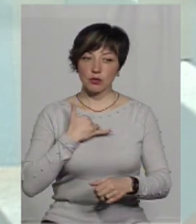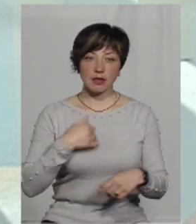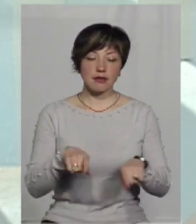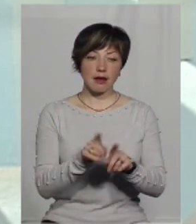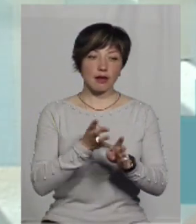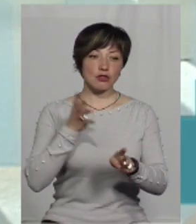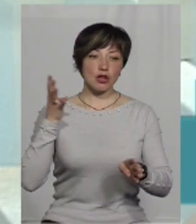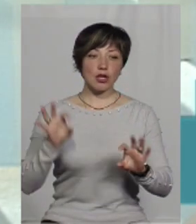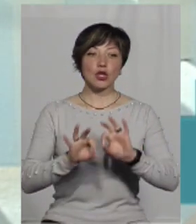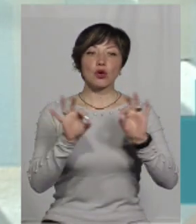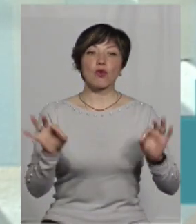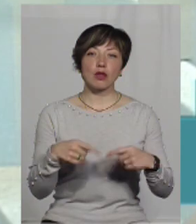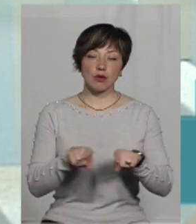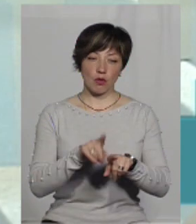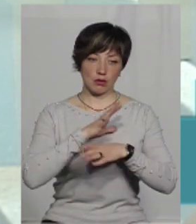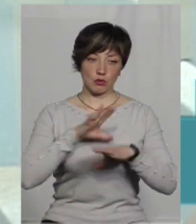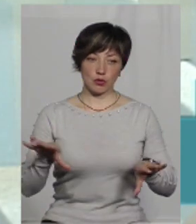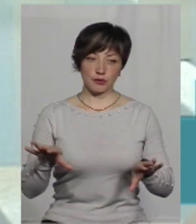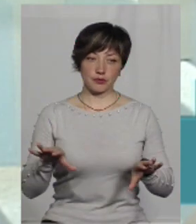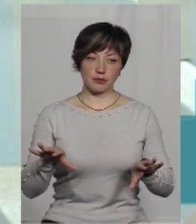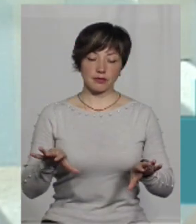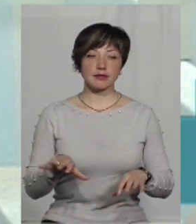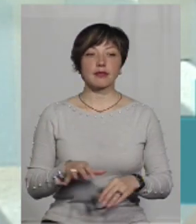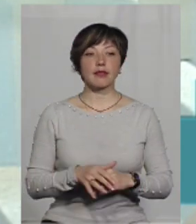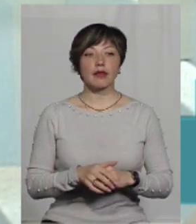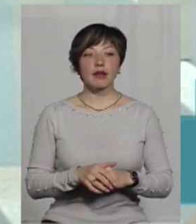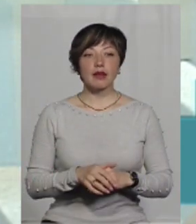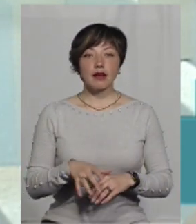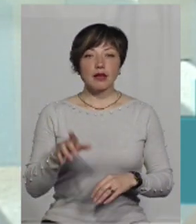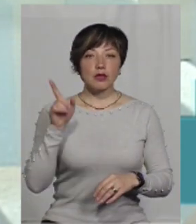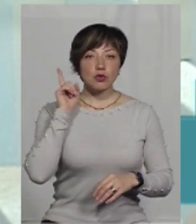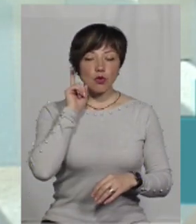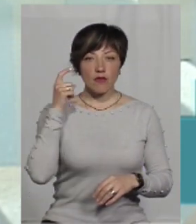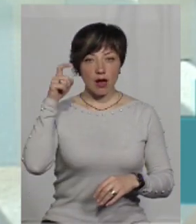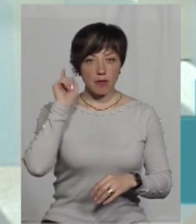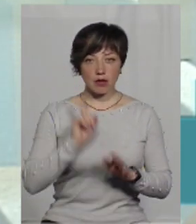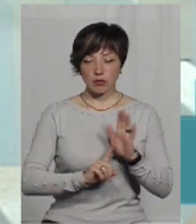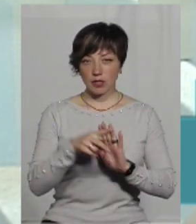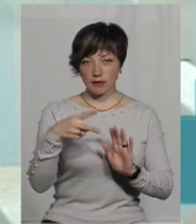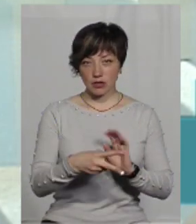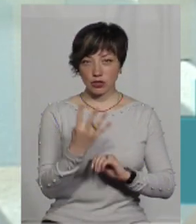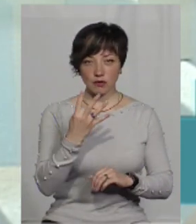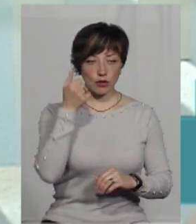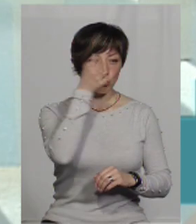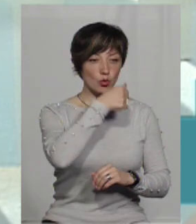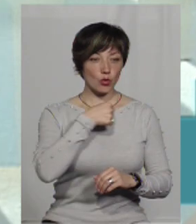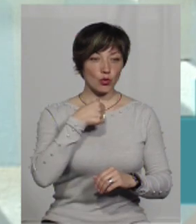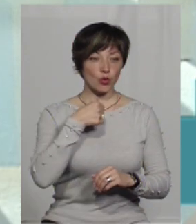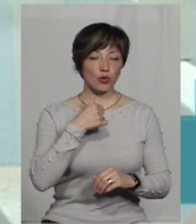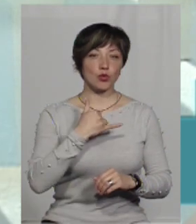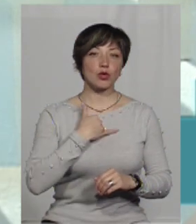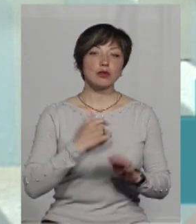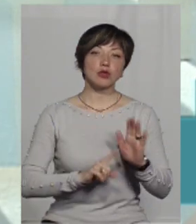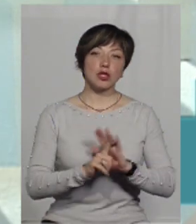вже черга, що ніколи ще такої не було. Слухові апарати, починаючи з 2004 року, у